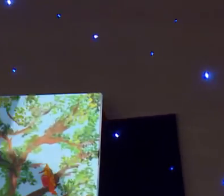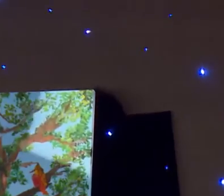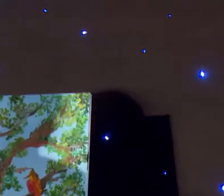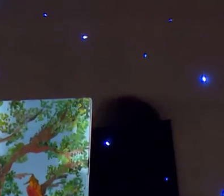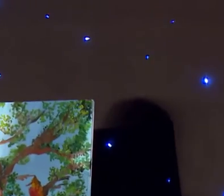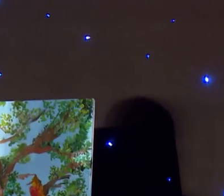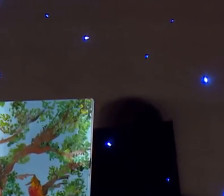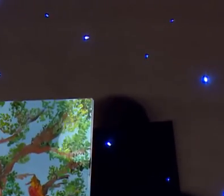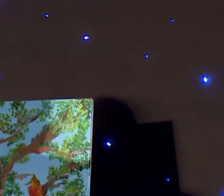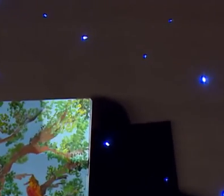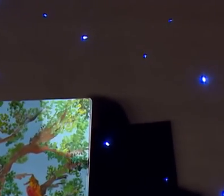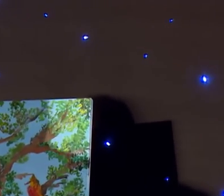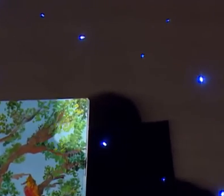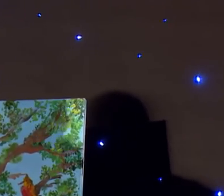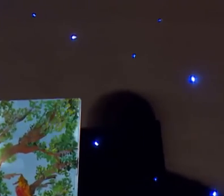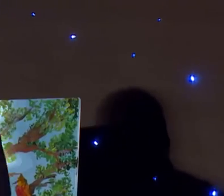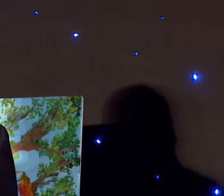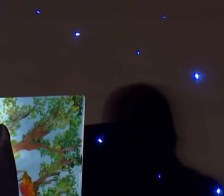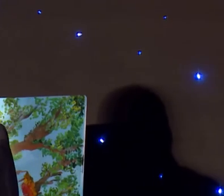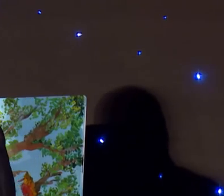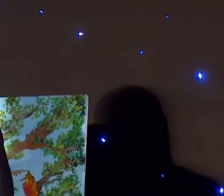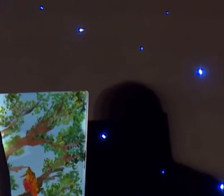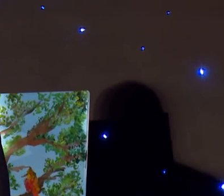us, feel the pride in me.